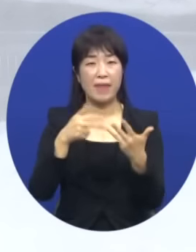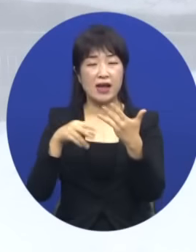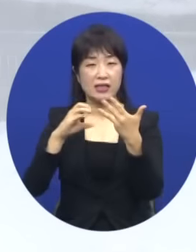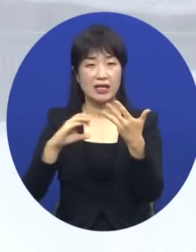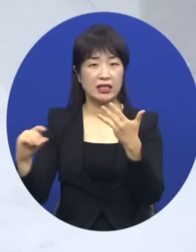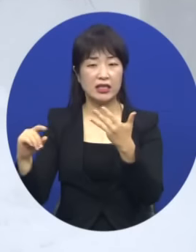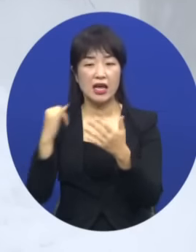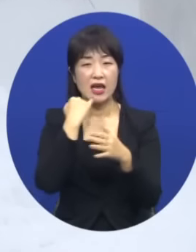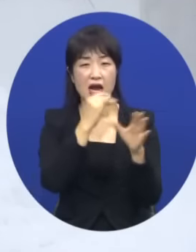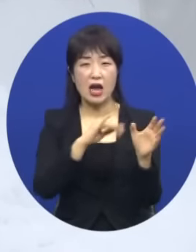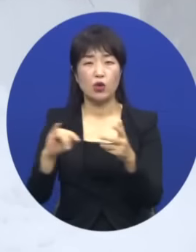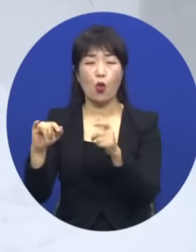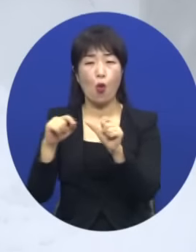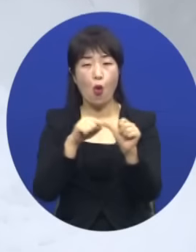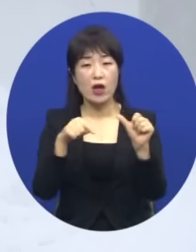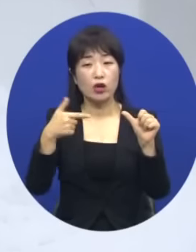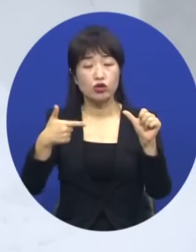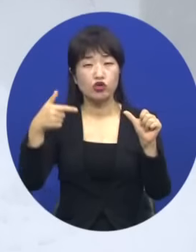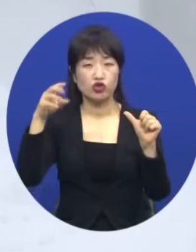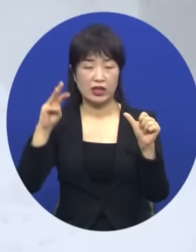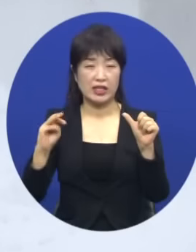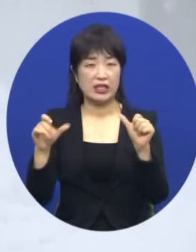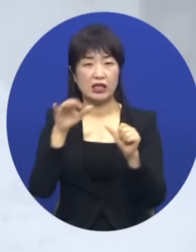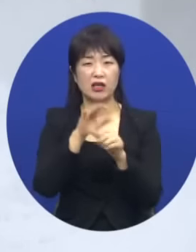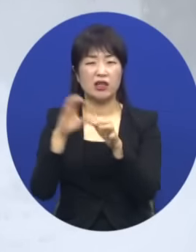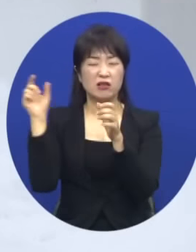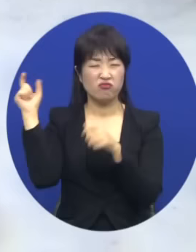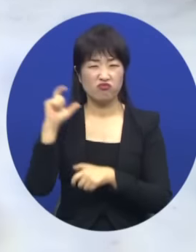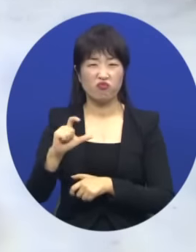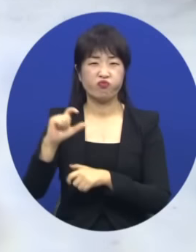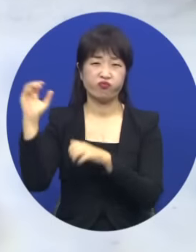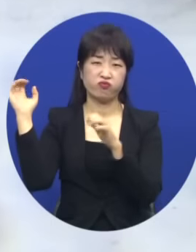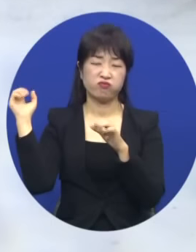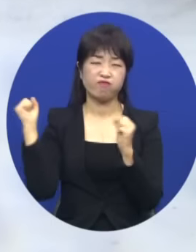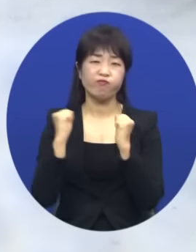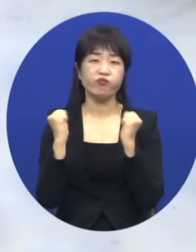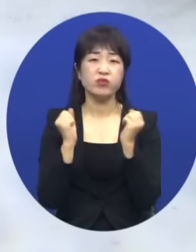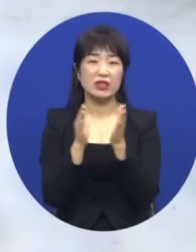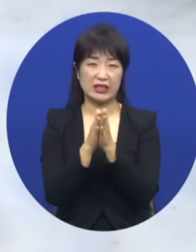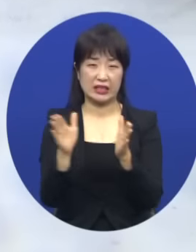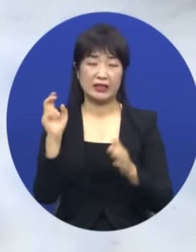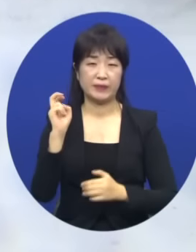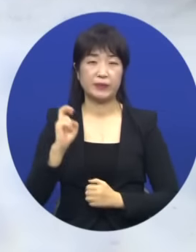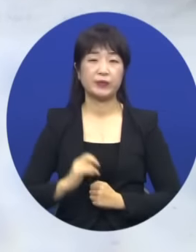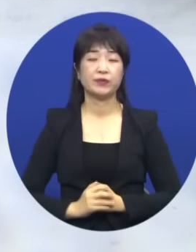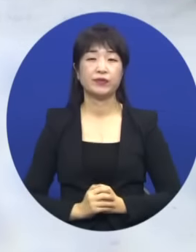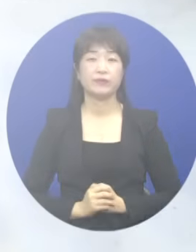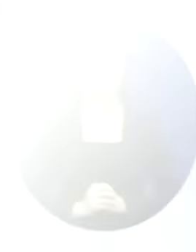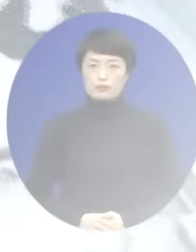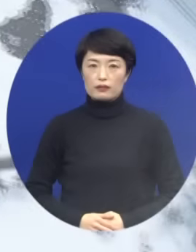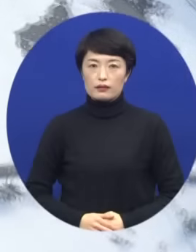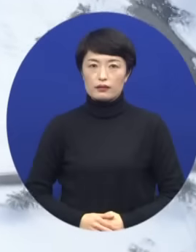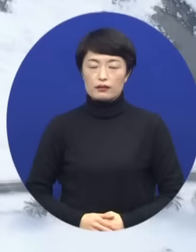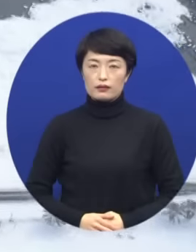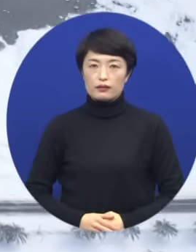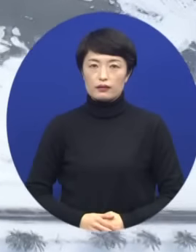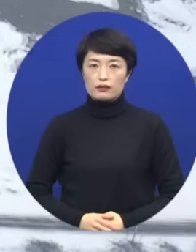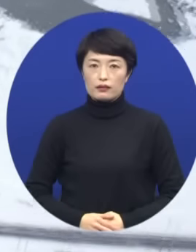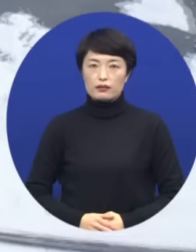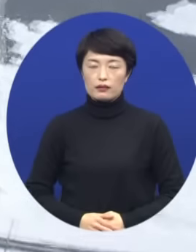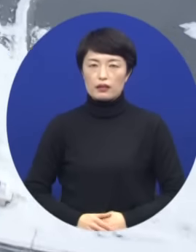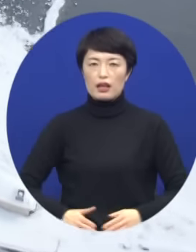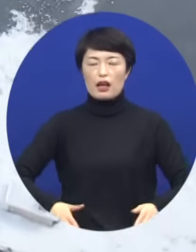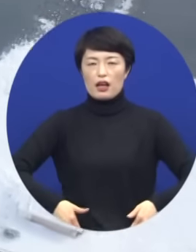1에서 5cm의 눈이 더 오고 강추위가 이어지겠다고 예보했습니다. MBC 뉴스 박성동입니다.